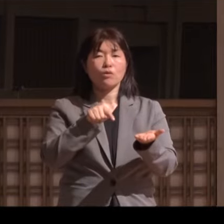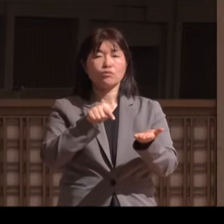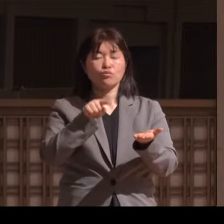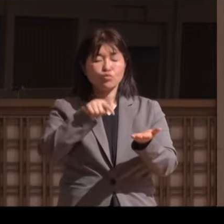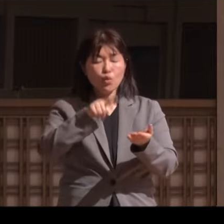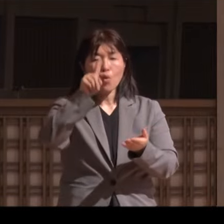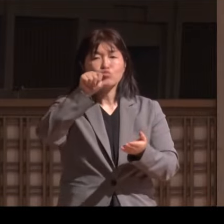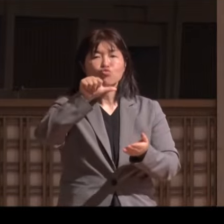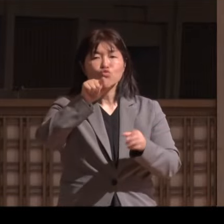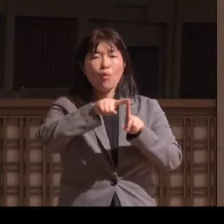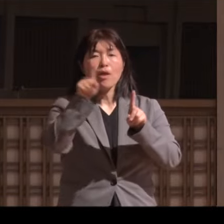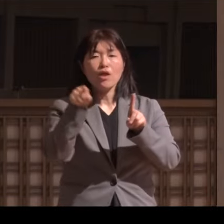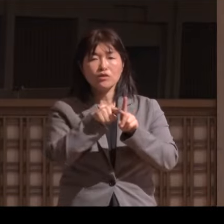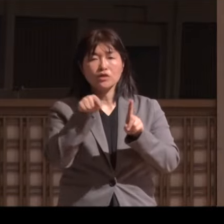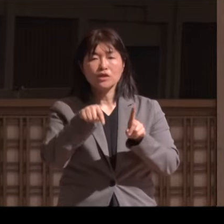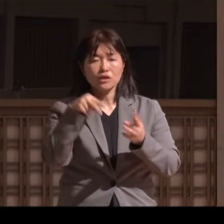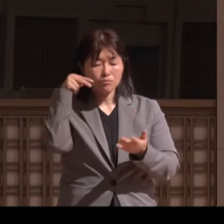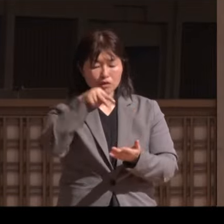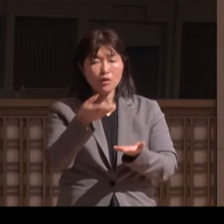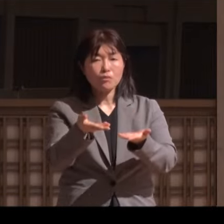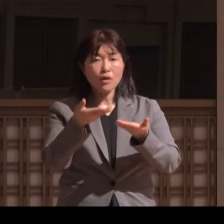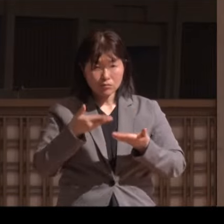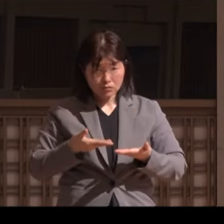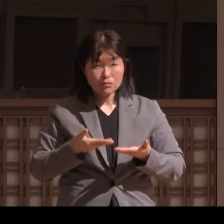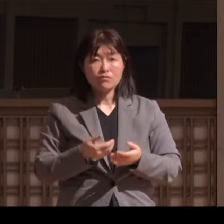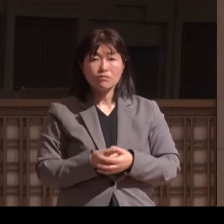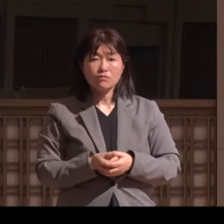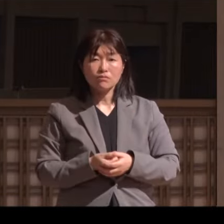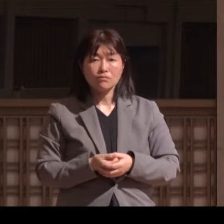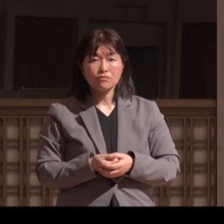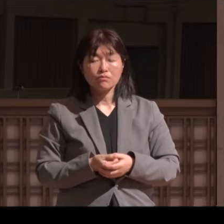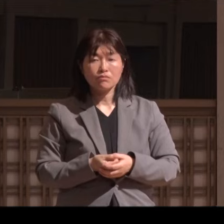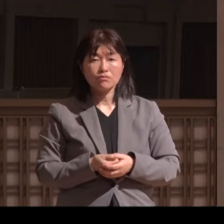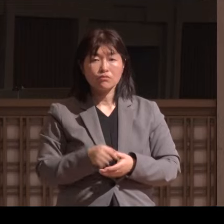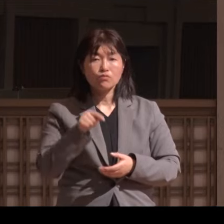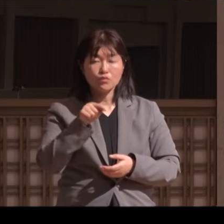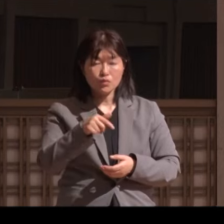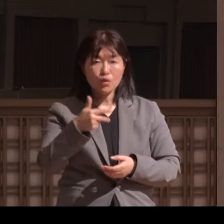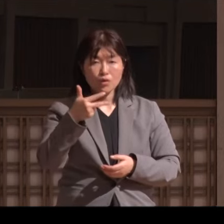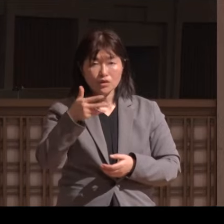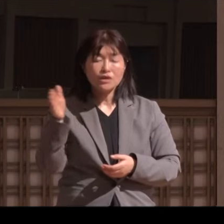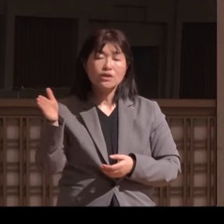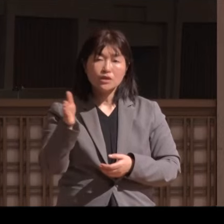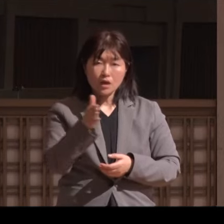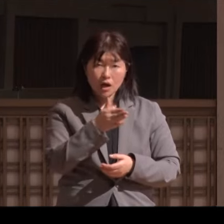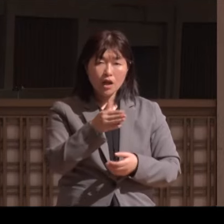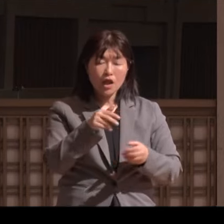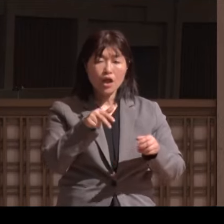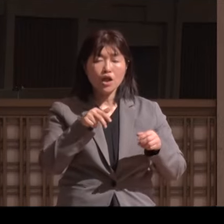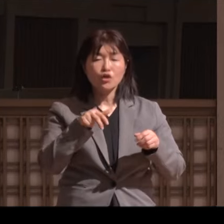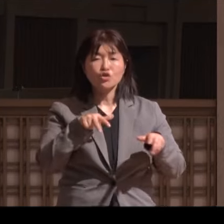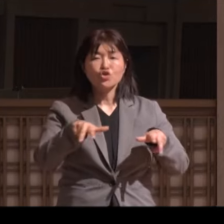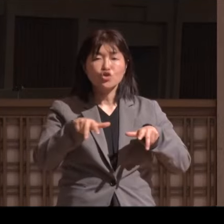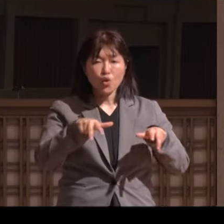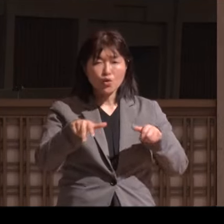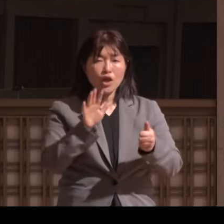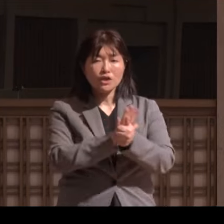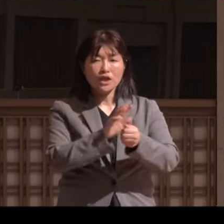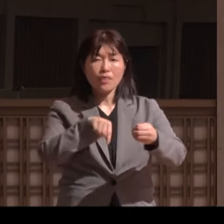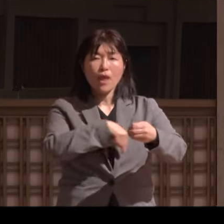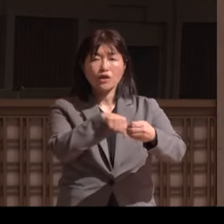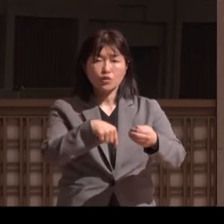15ページにあの今見ていただきますとえ広島市からのですねあの行政等の支援内容というのが